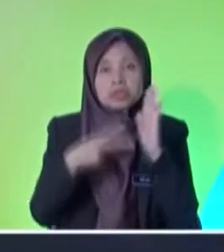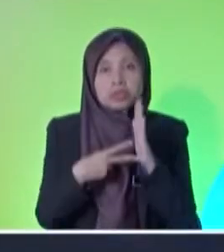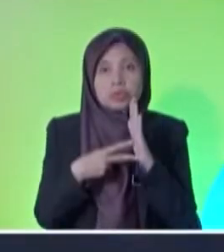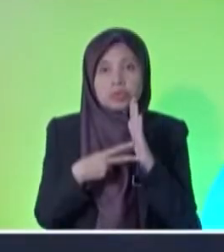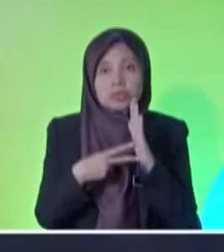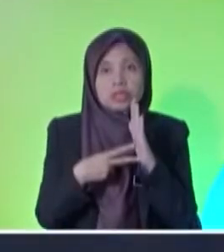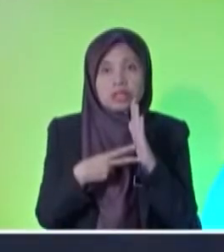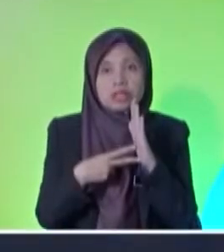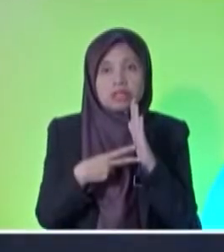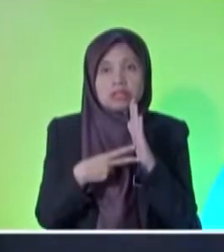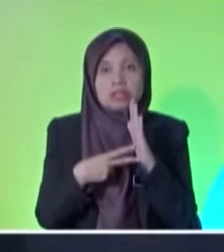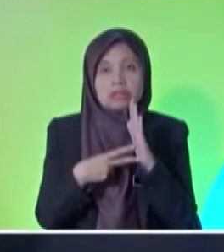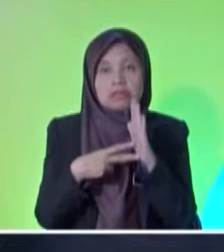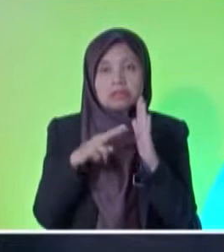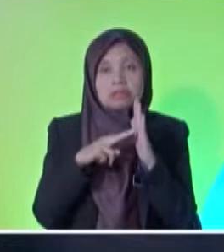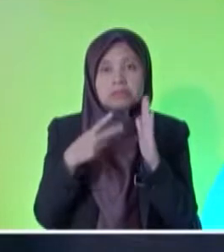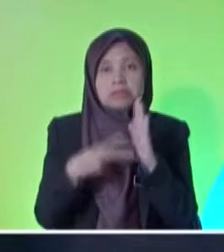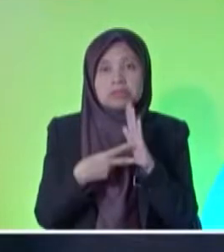betul betul